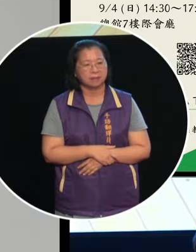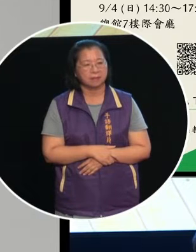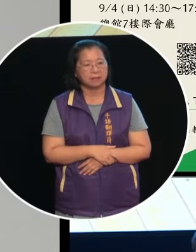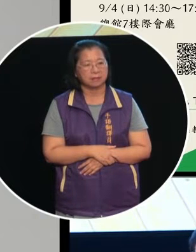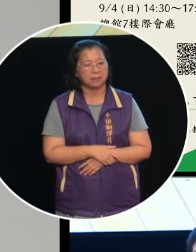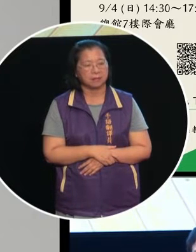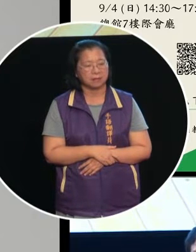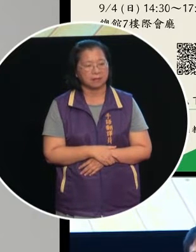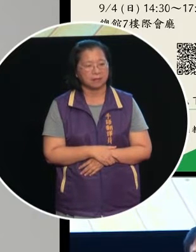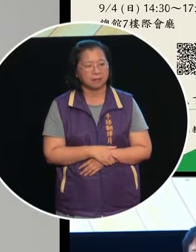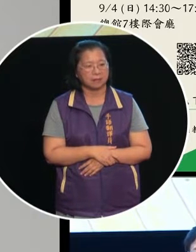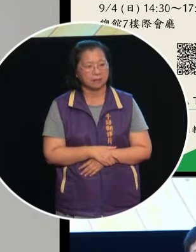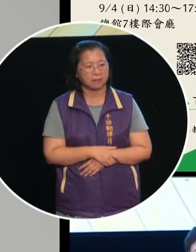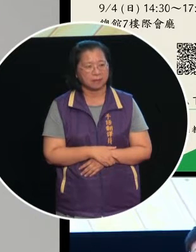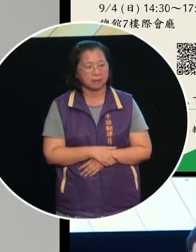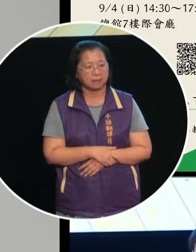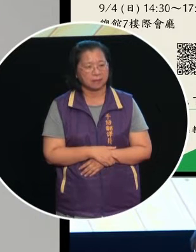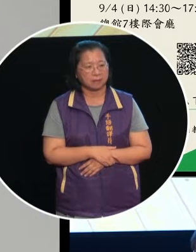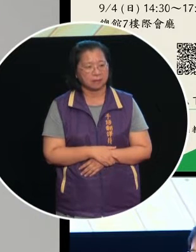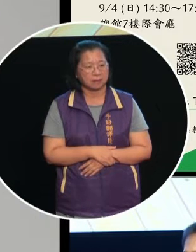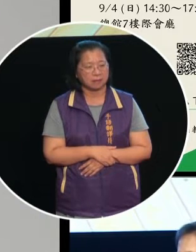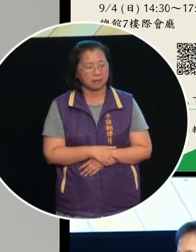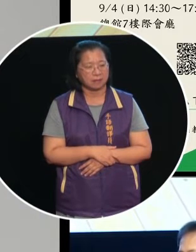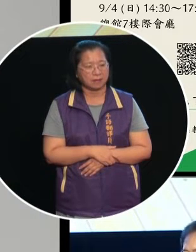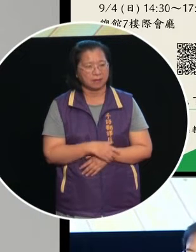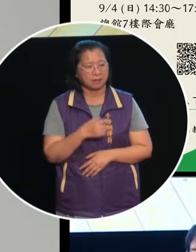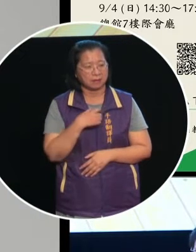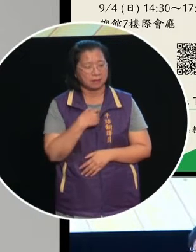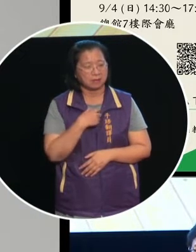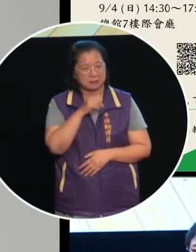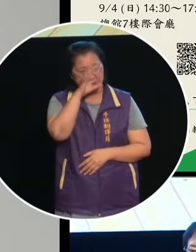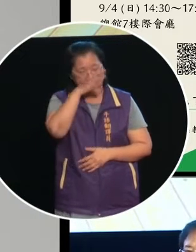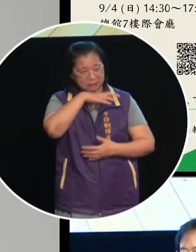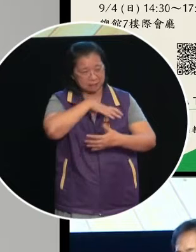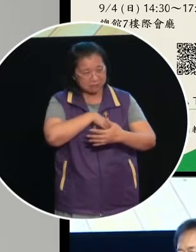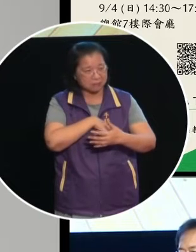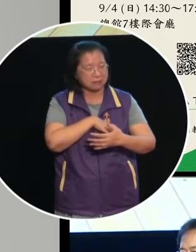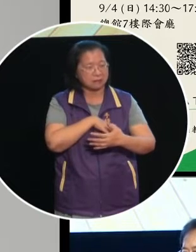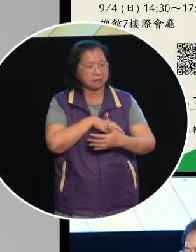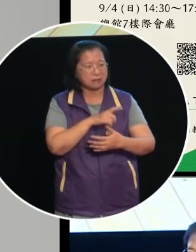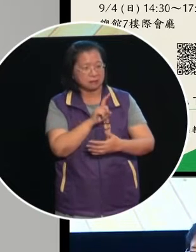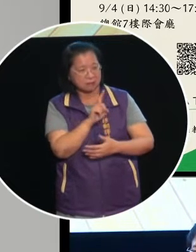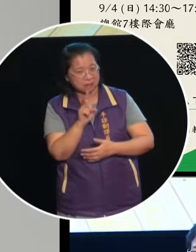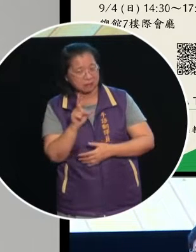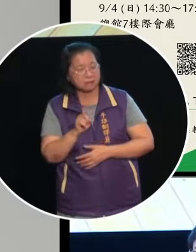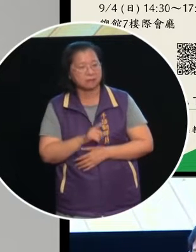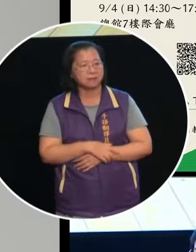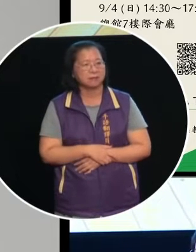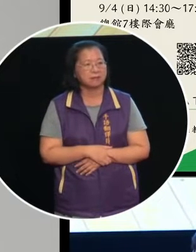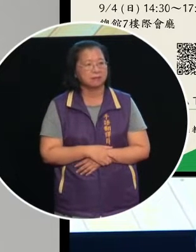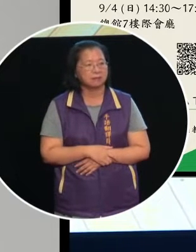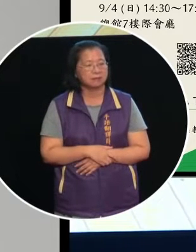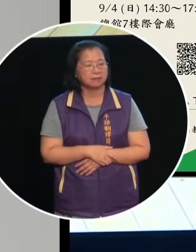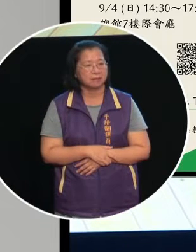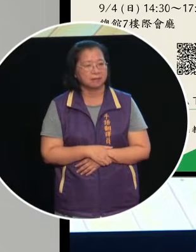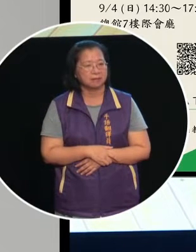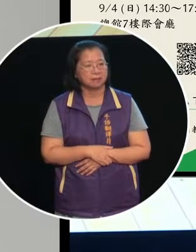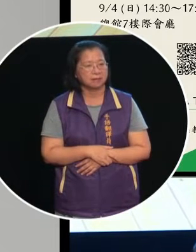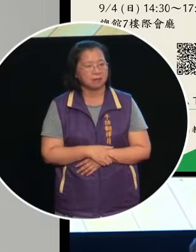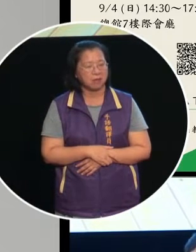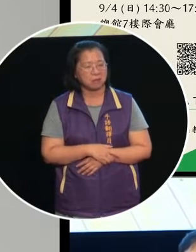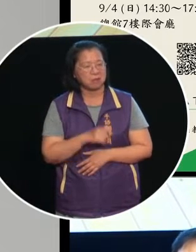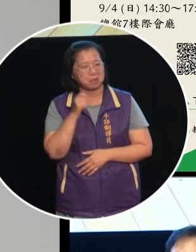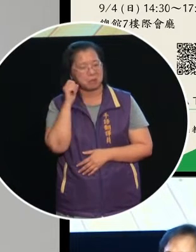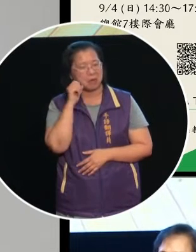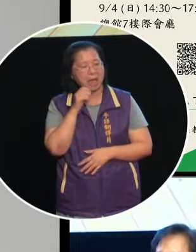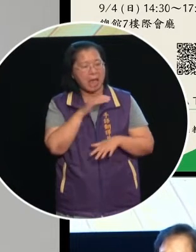打在野党或党内的对手敌人，所以这个时候是他有人不喜欢